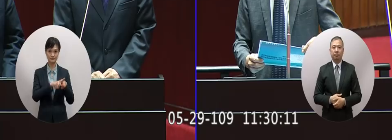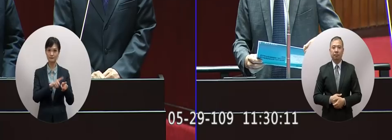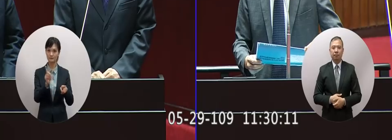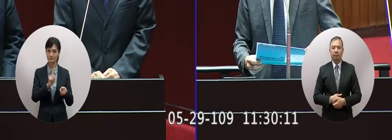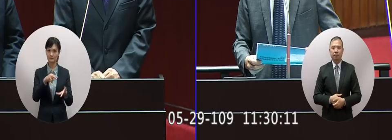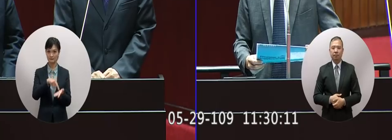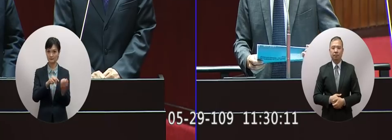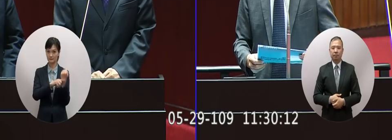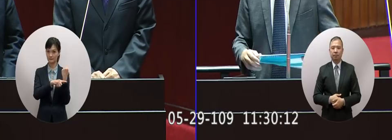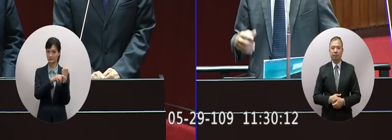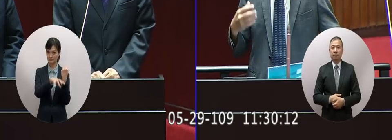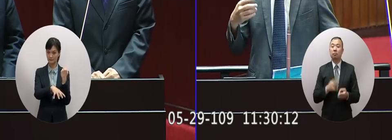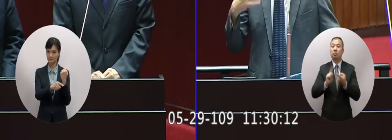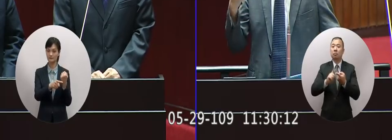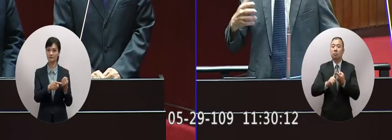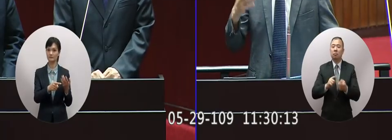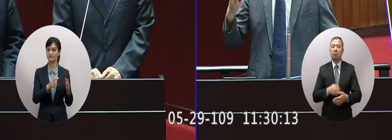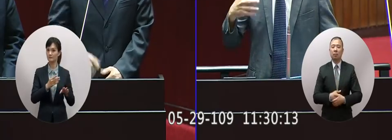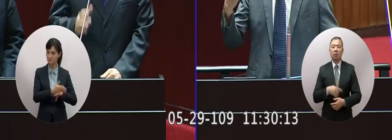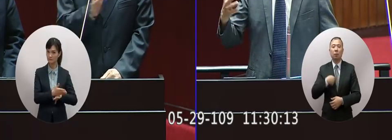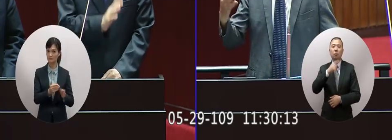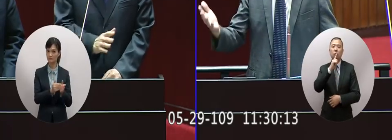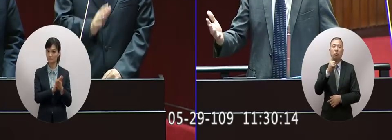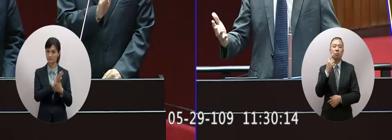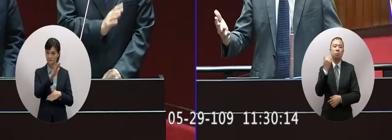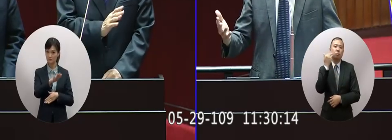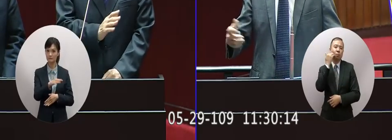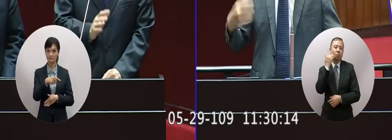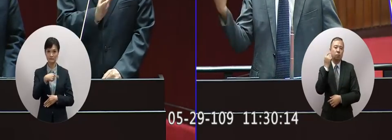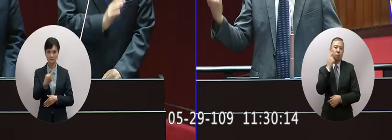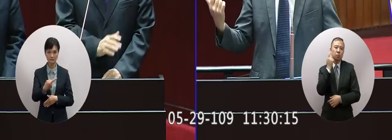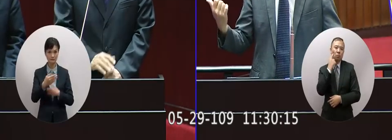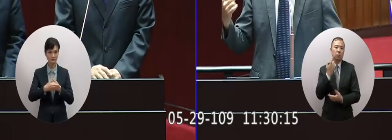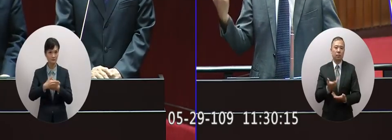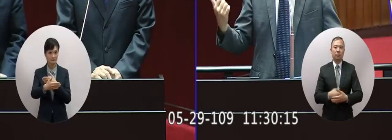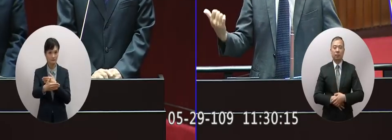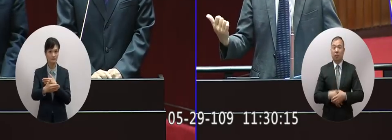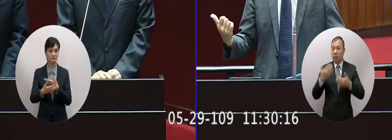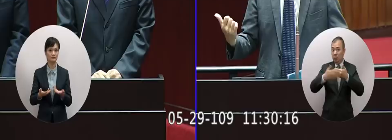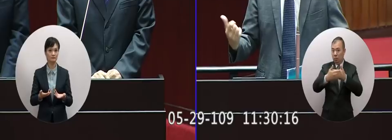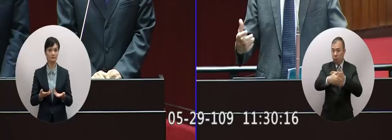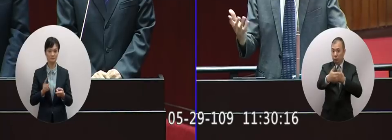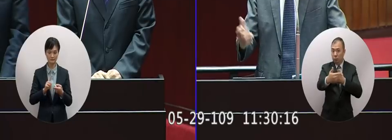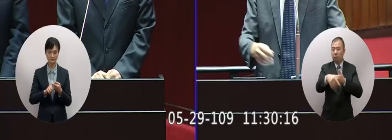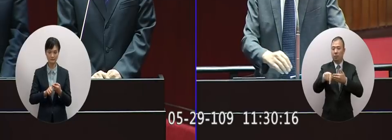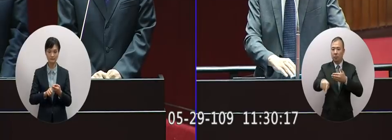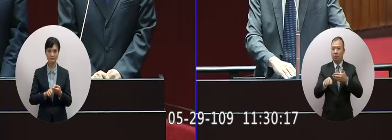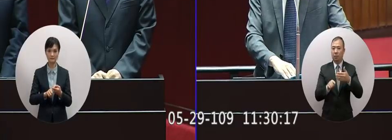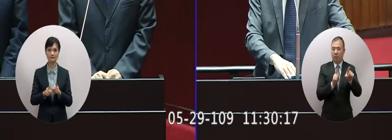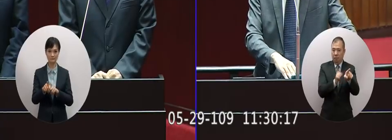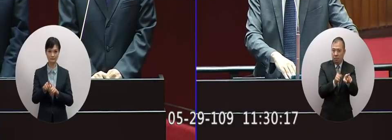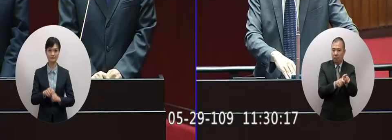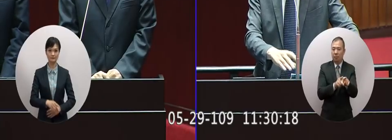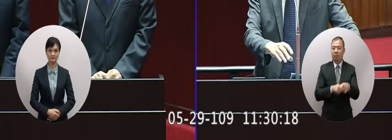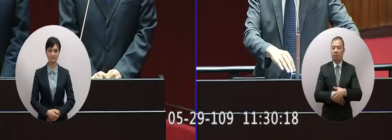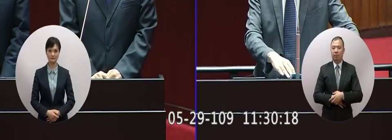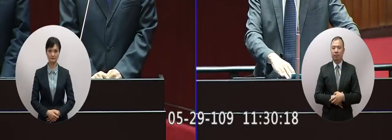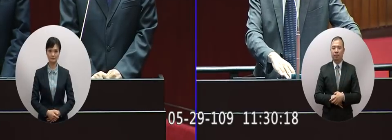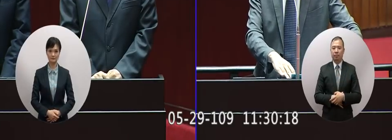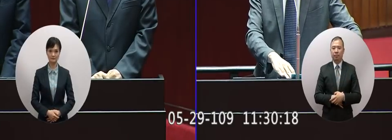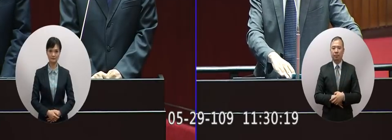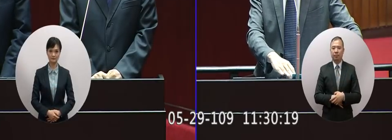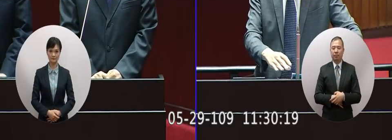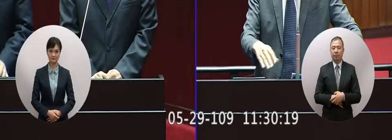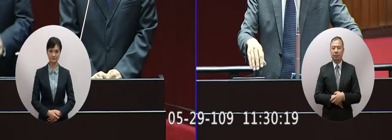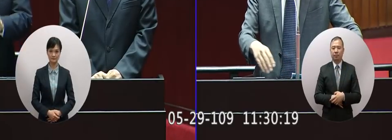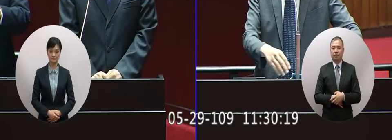法院通过的这个决议。 对对，我说假设我们能够 那在程序的部分， 对程序的部分就走到这边嘛，哈，好的，没有问题哈。所以哈，其实